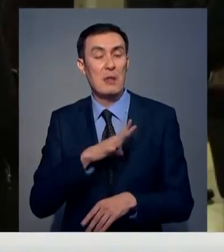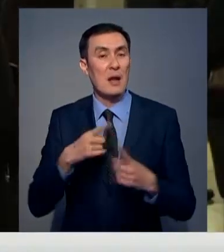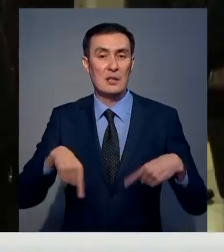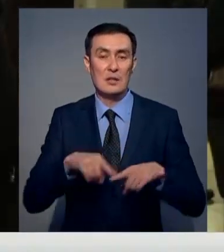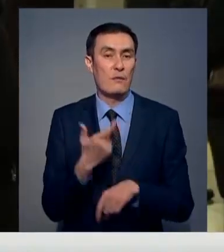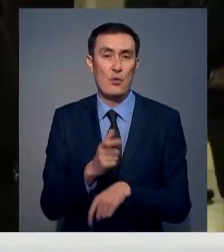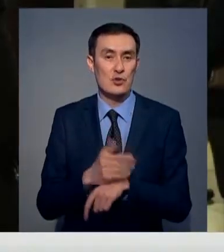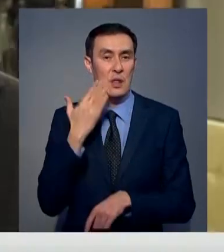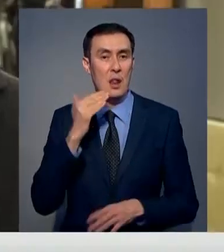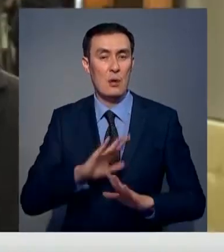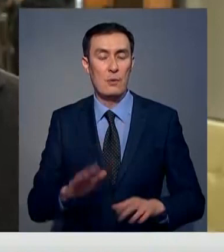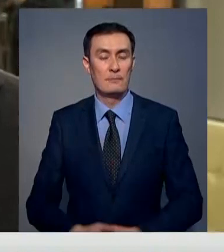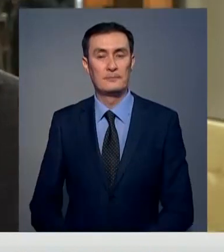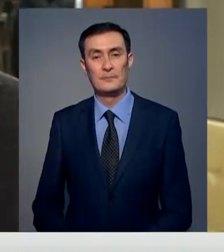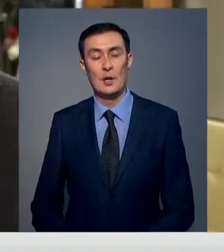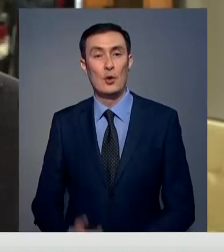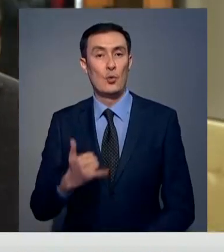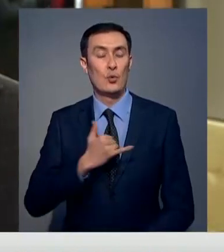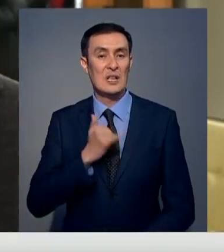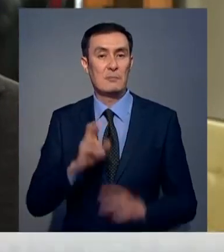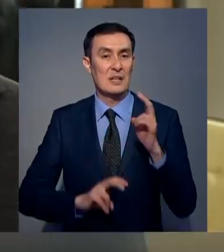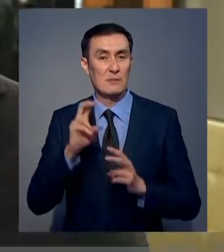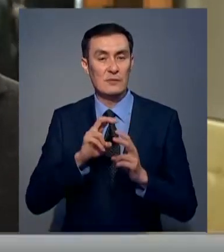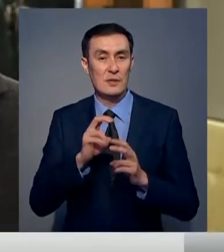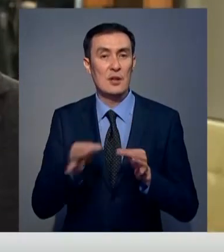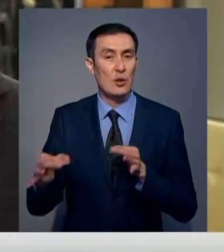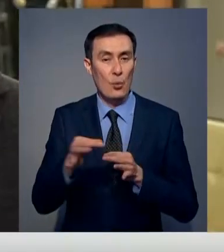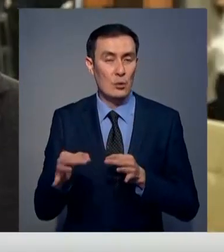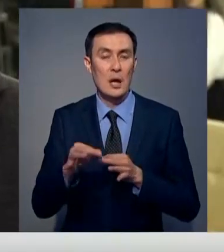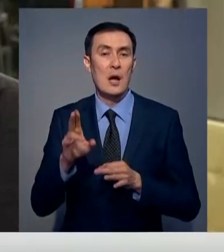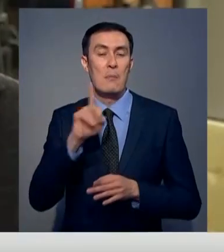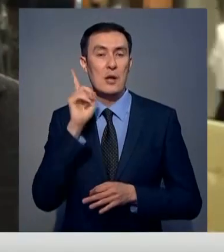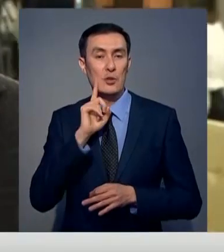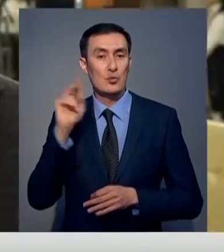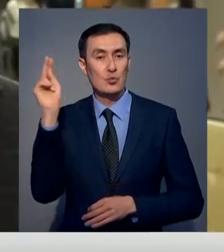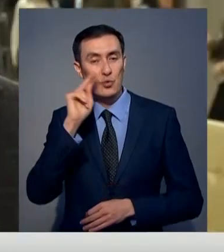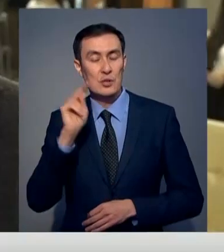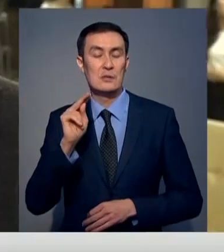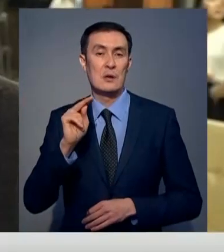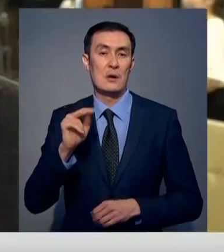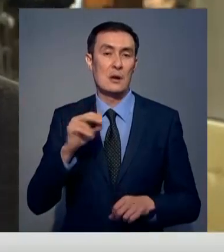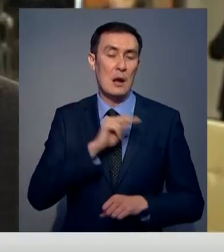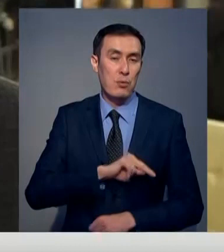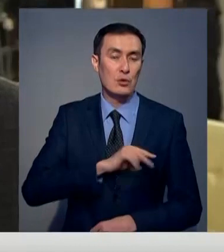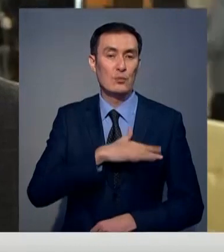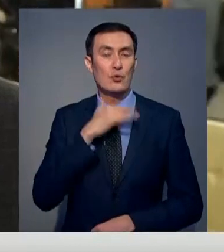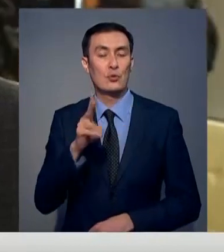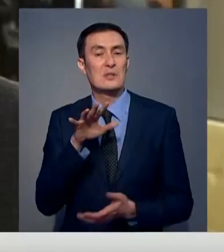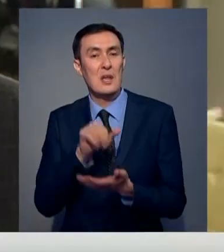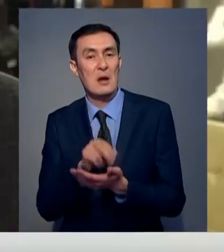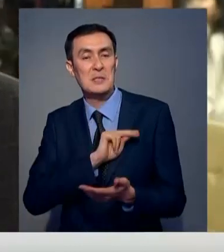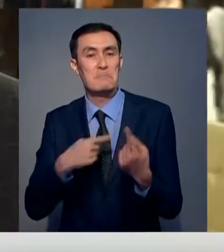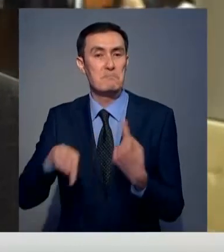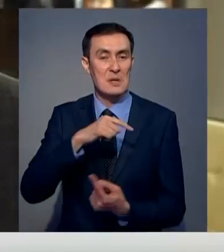организаторам было непросто. У нас производственный регион, молодежь работает, учится, много серпыновцев, много молодежи, которая занимается